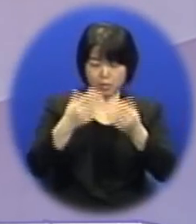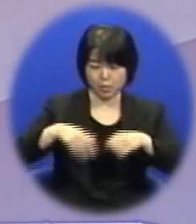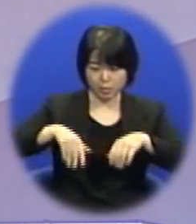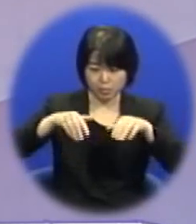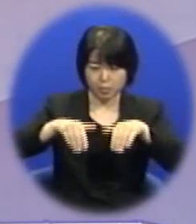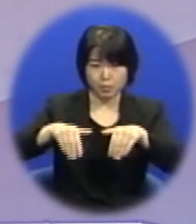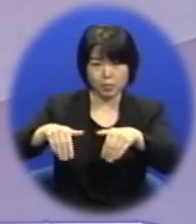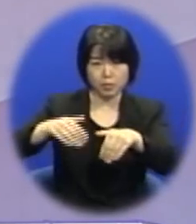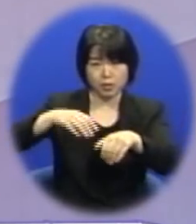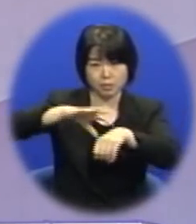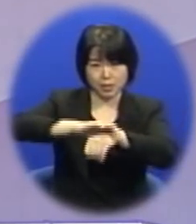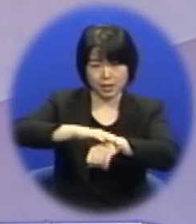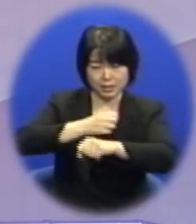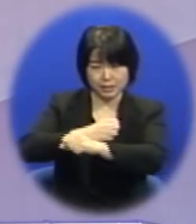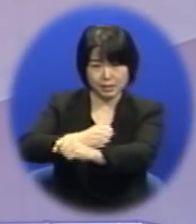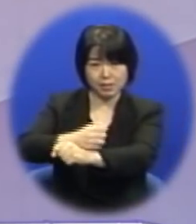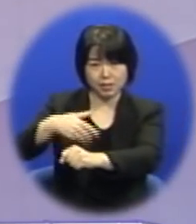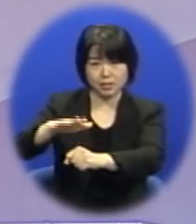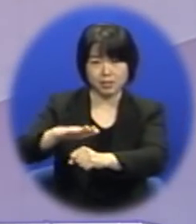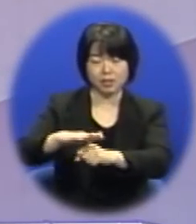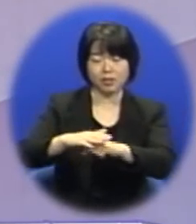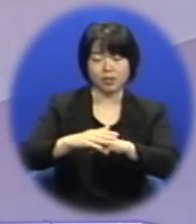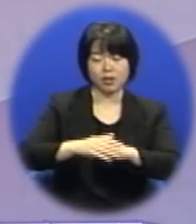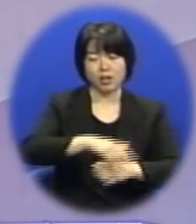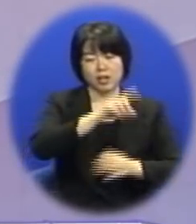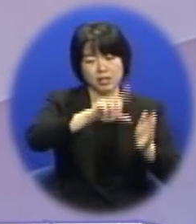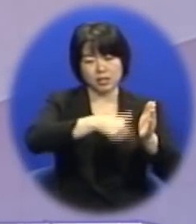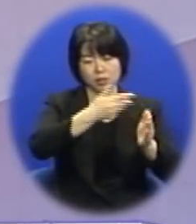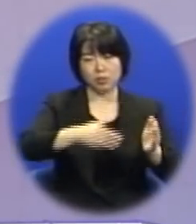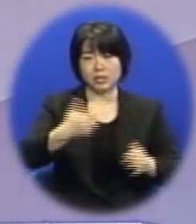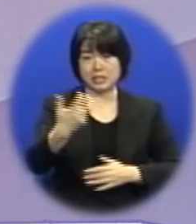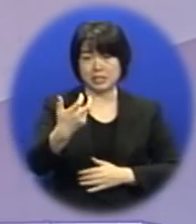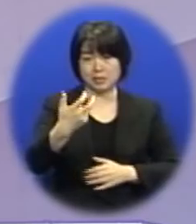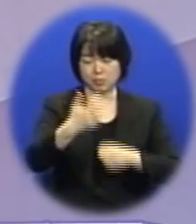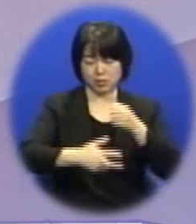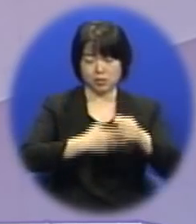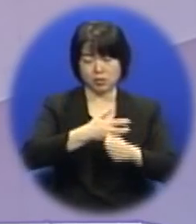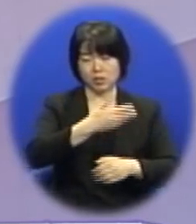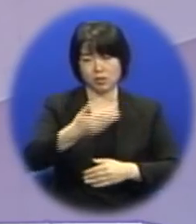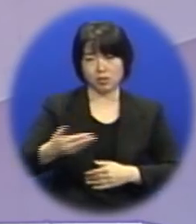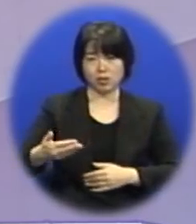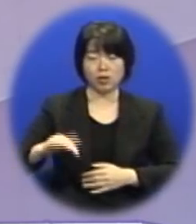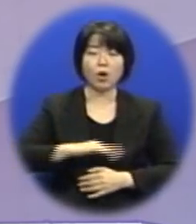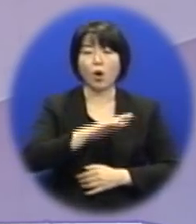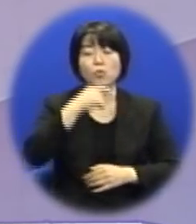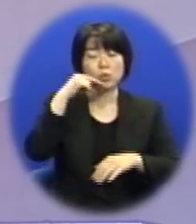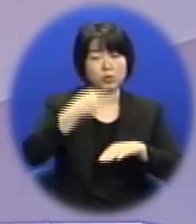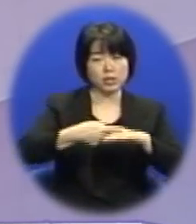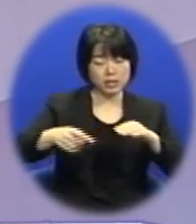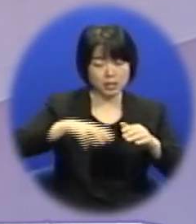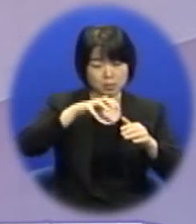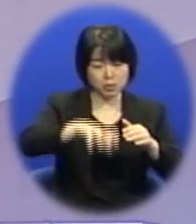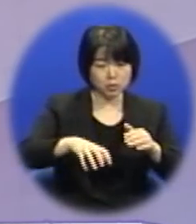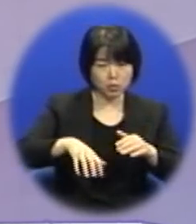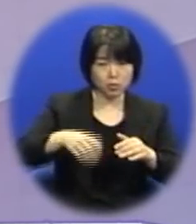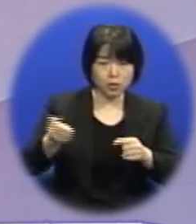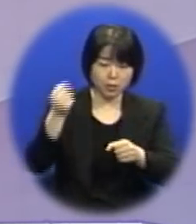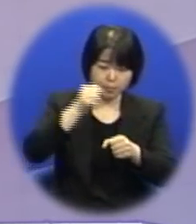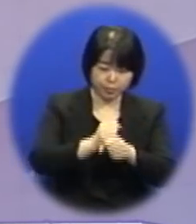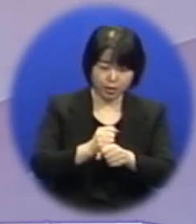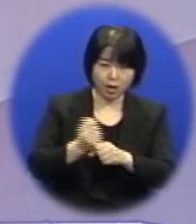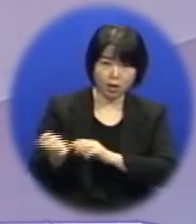흐르고 흘러서 70년이 돼요. 여러분 다시 우리 민족 돌아가게 해주세요. 다시 예루살렘 회복해